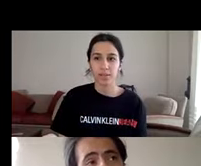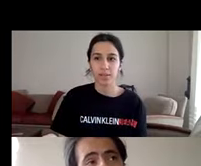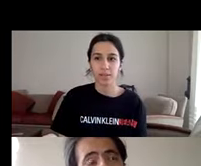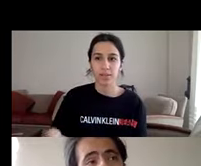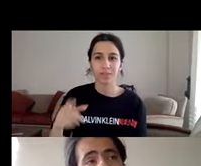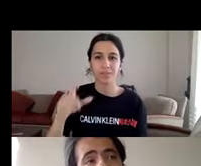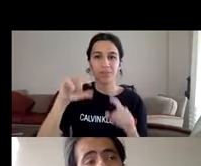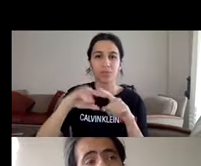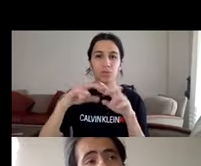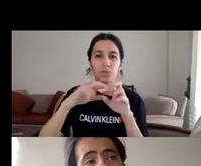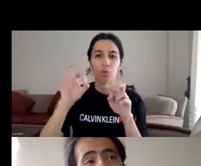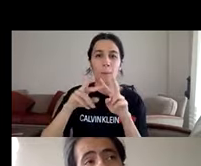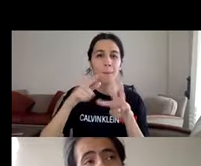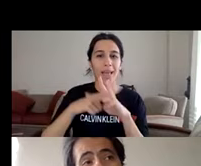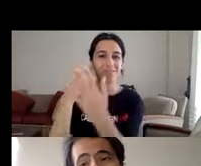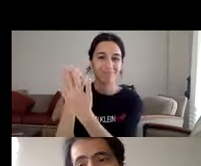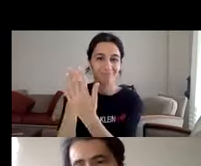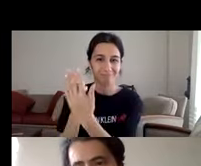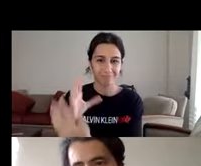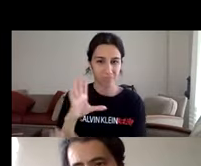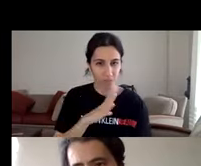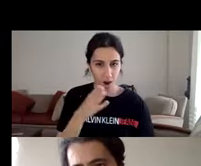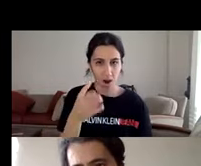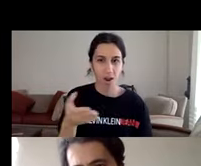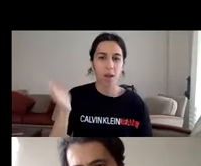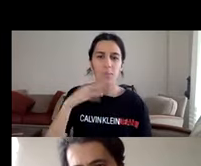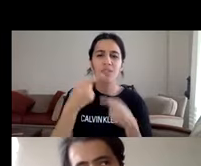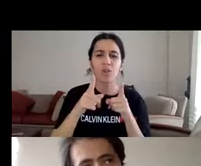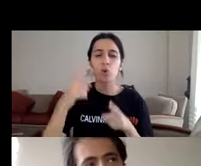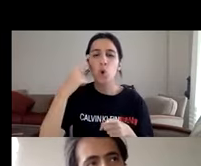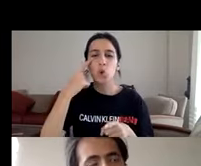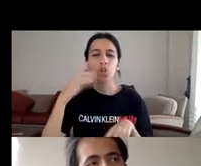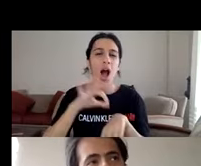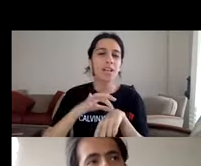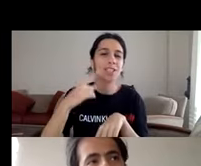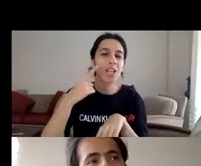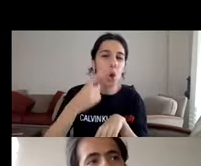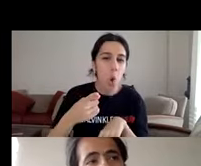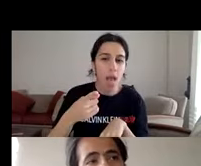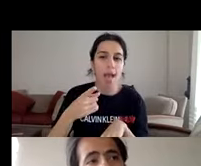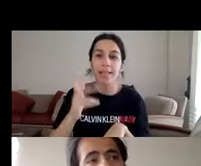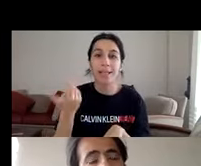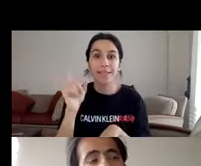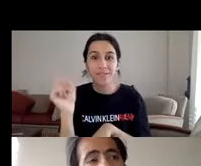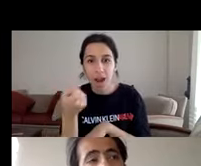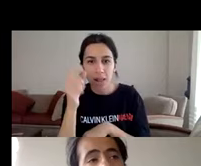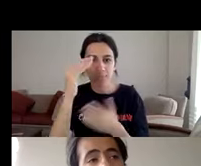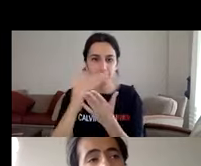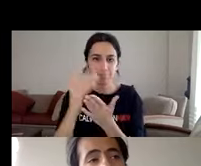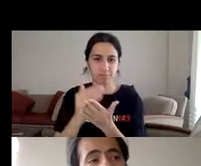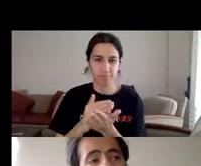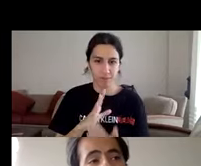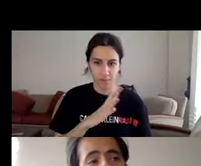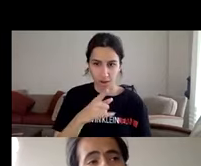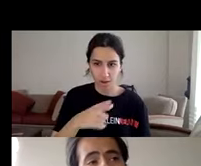uzantıları var. Ondan sonra farklı göz rahatsızlıklarını simüle edebileceğimiz Chrome uzantıları var.